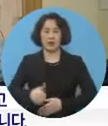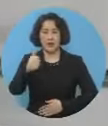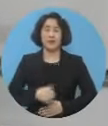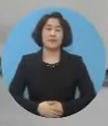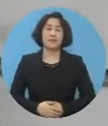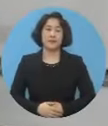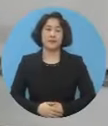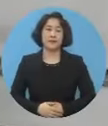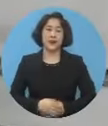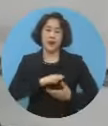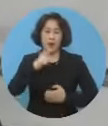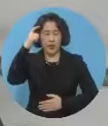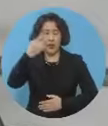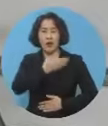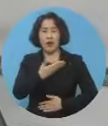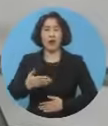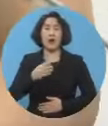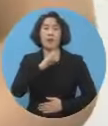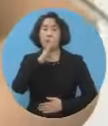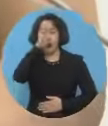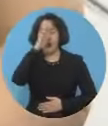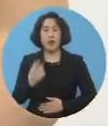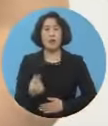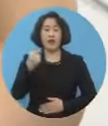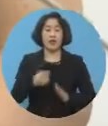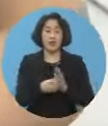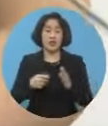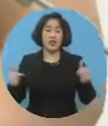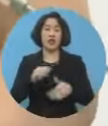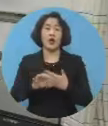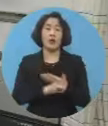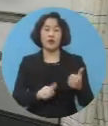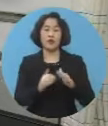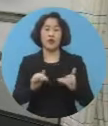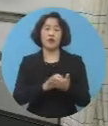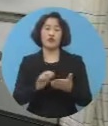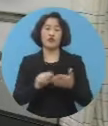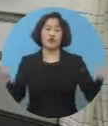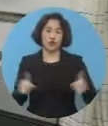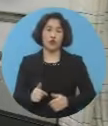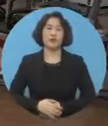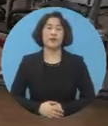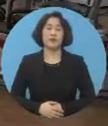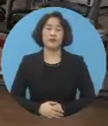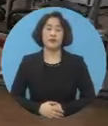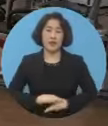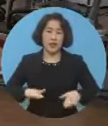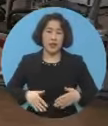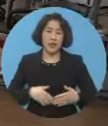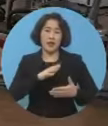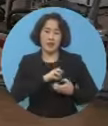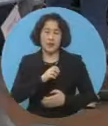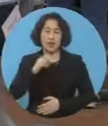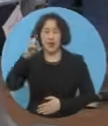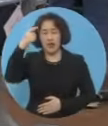합니다 심뇌혈관 질환은 빠르게 적절한 치료를 할수록 사망률이 크게 줄어듭니다 전남